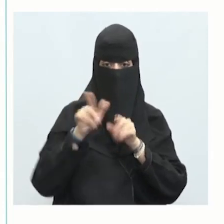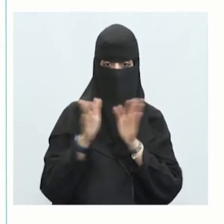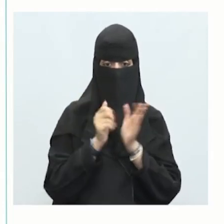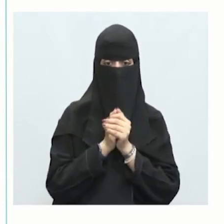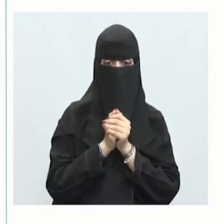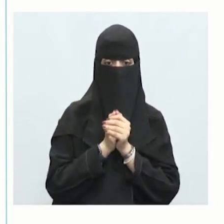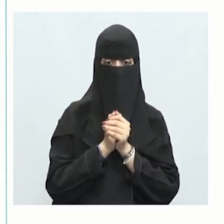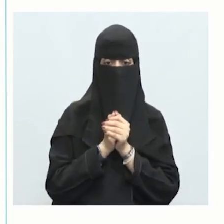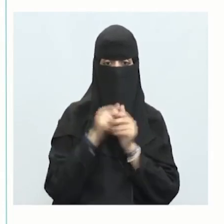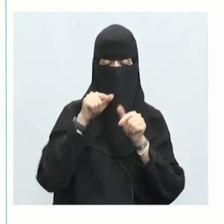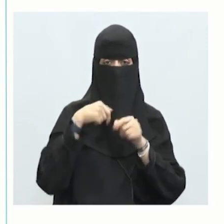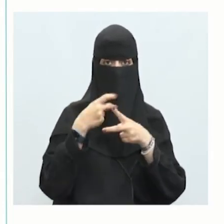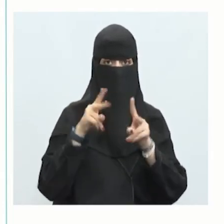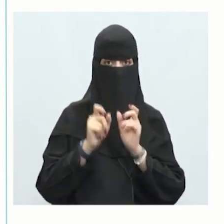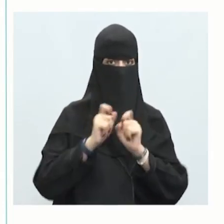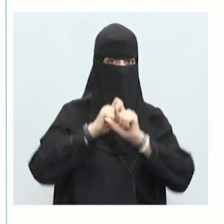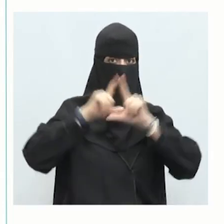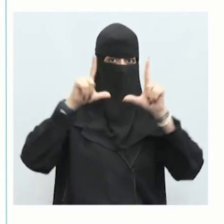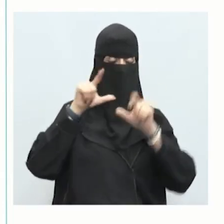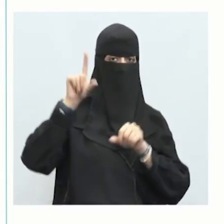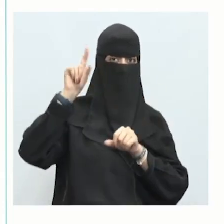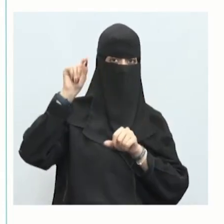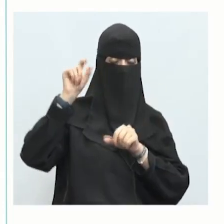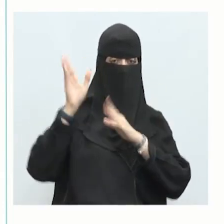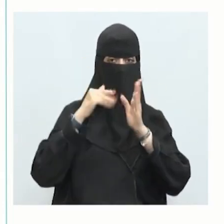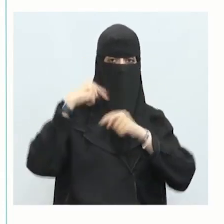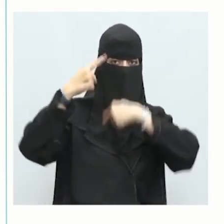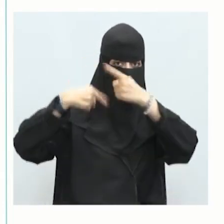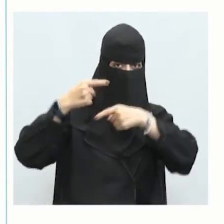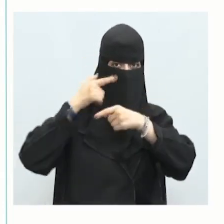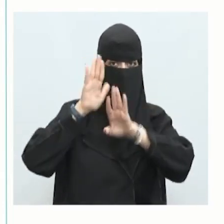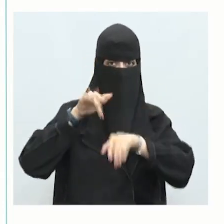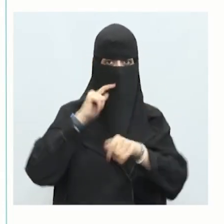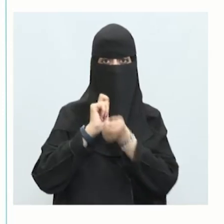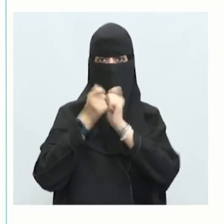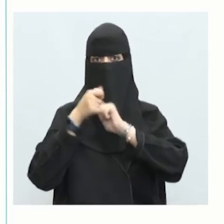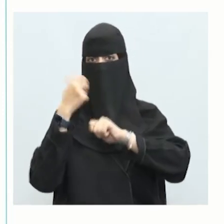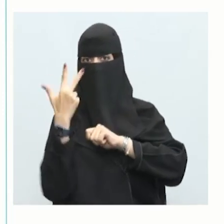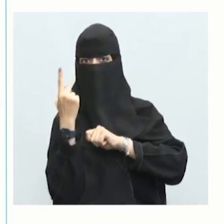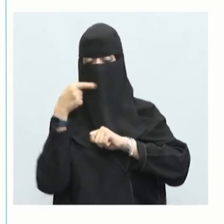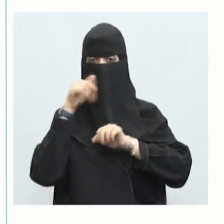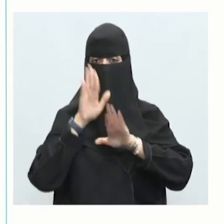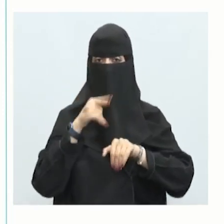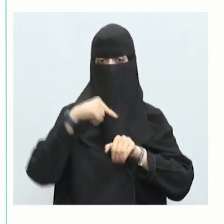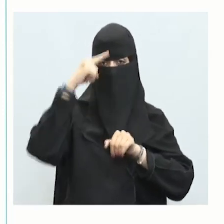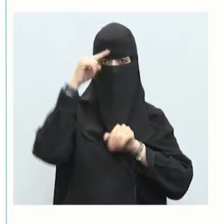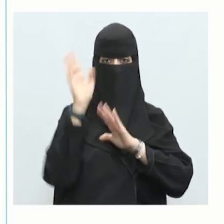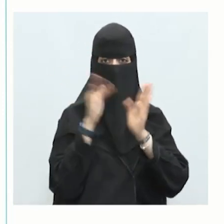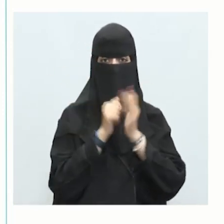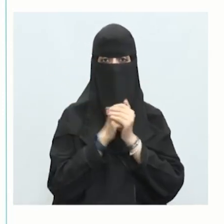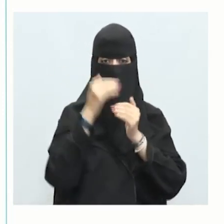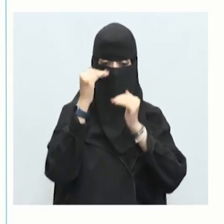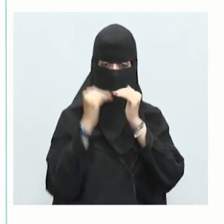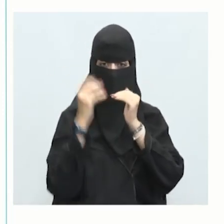رن مباشره تظهر لنا ممتاز واستمر لو عدلنا على ال 18 وكتبنا رقم